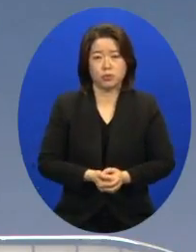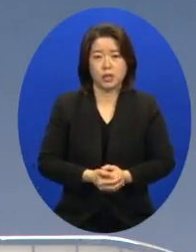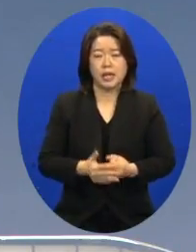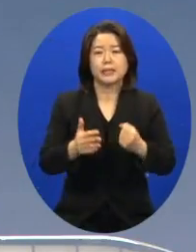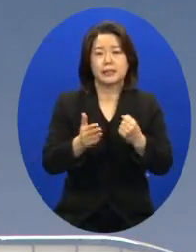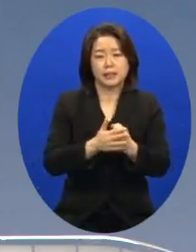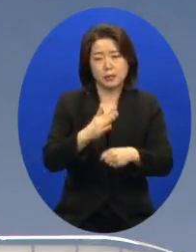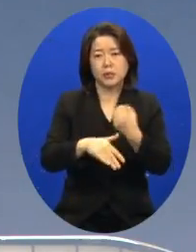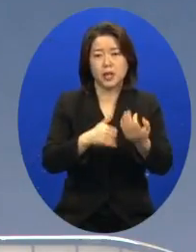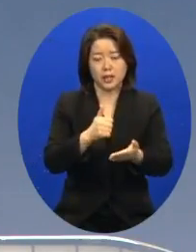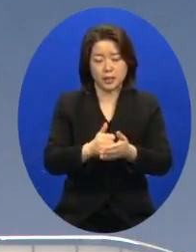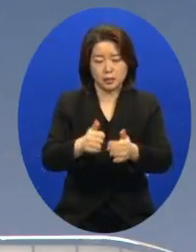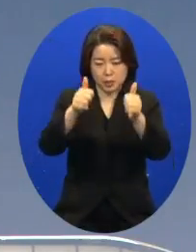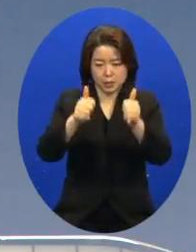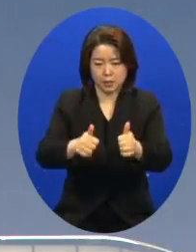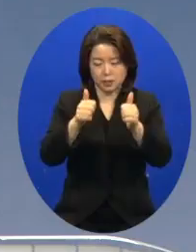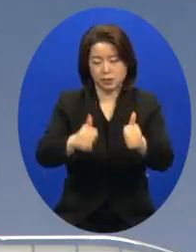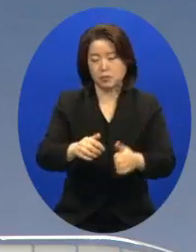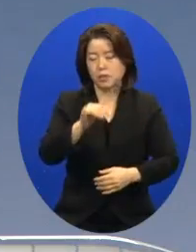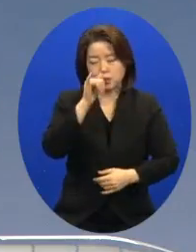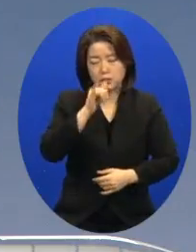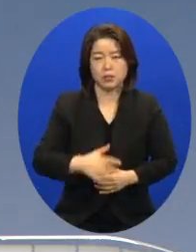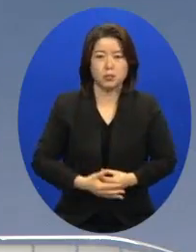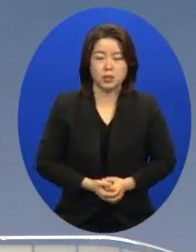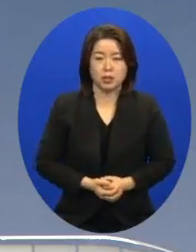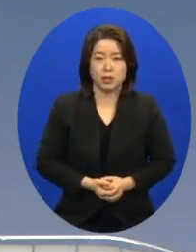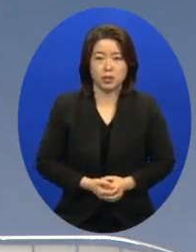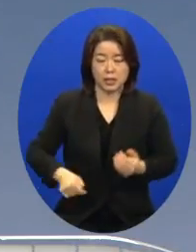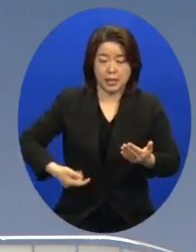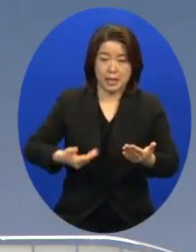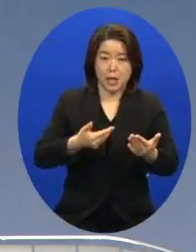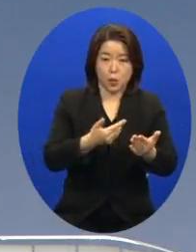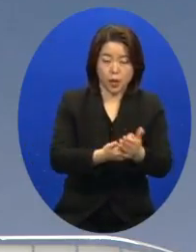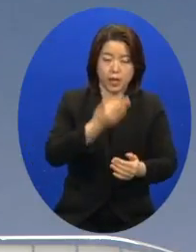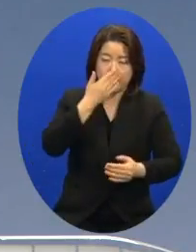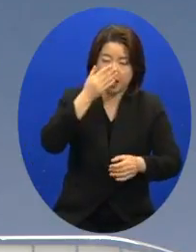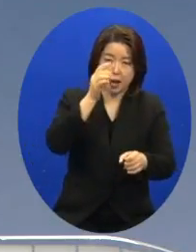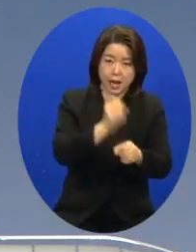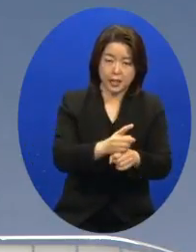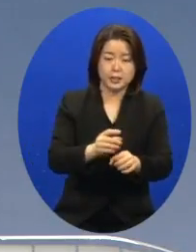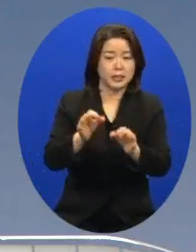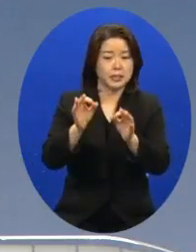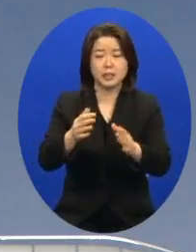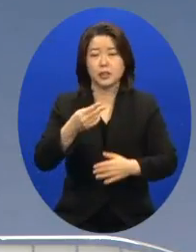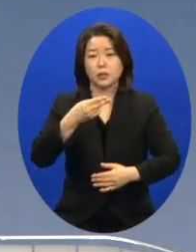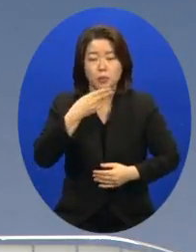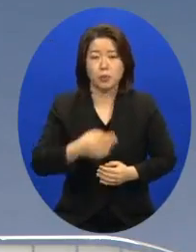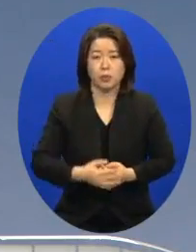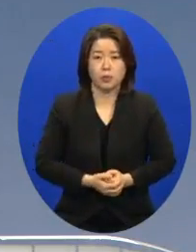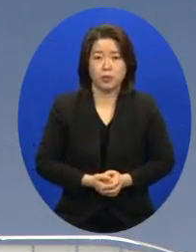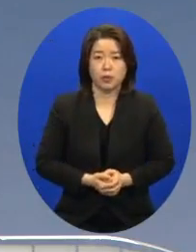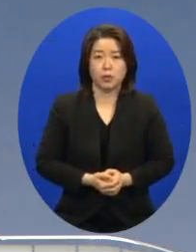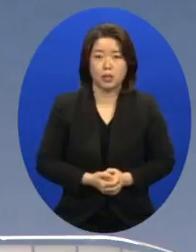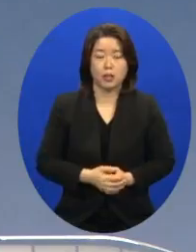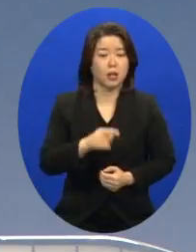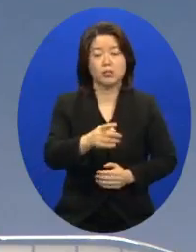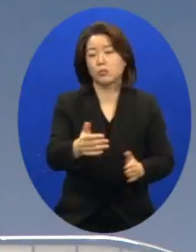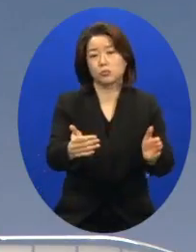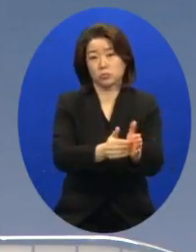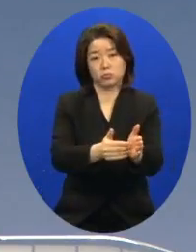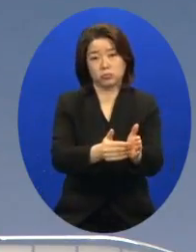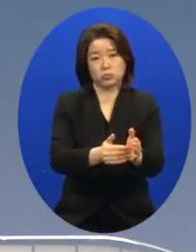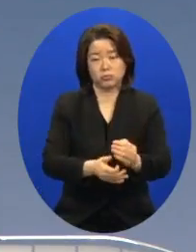그래서 하나님의 심판이 있는 것입니다 회개 할 가능성이 이제는 없다 그리고 끝인